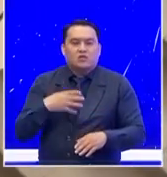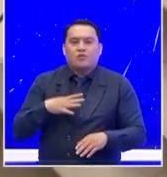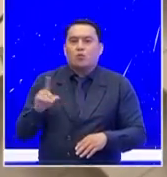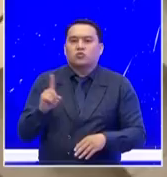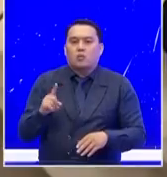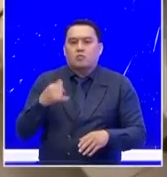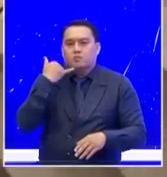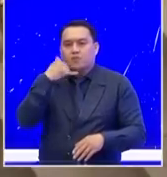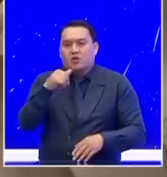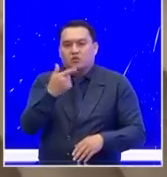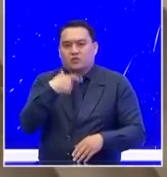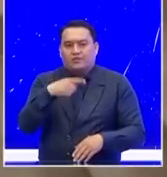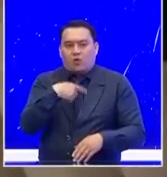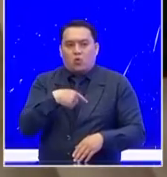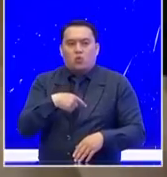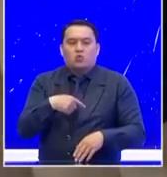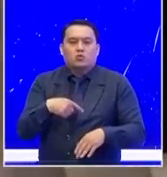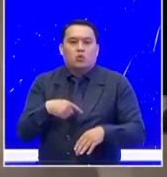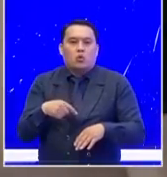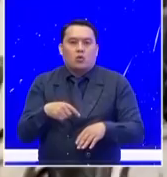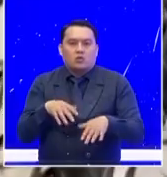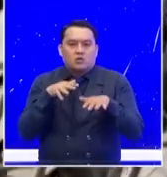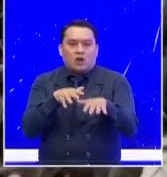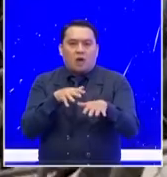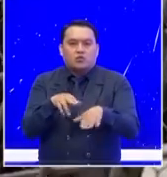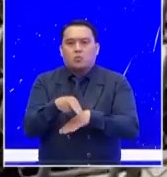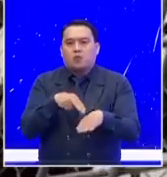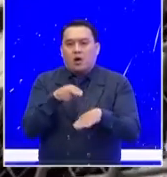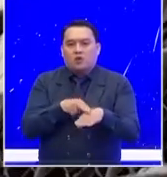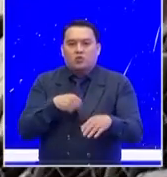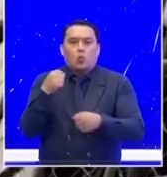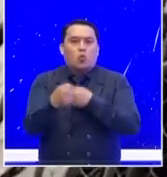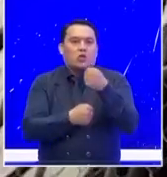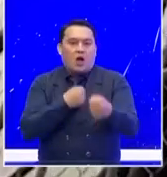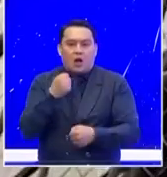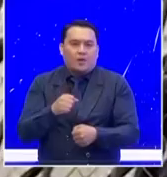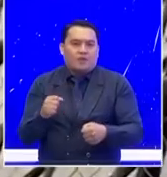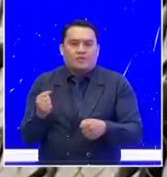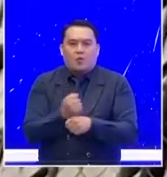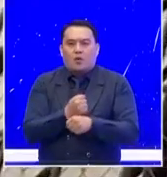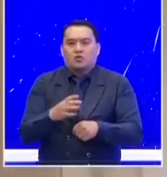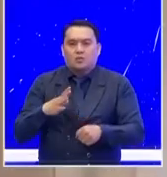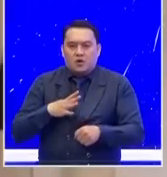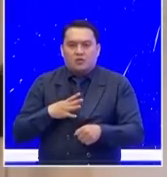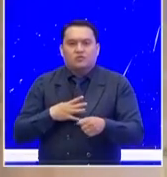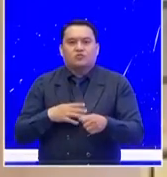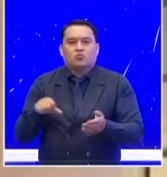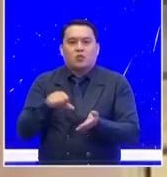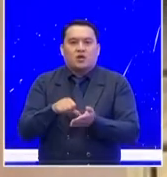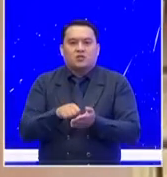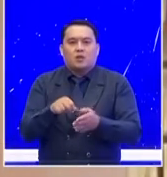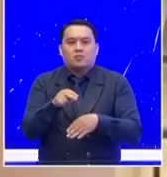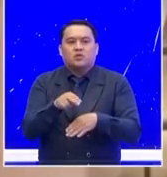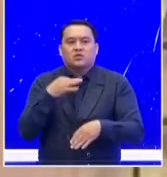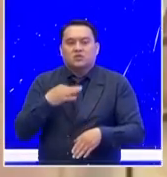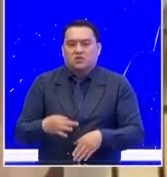напротив позвонила своему сожителю. А тот бросился на полицейского с кулаками. В конфликт также пытались вступить старший